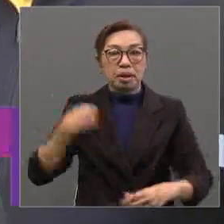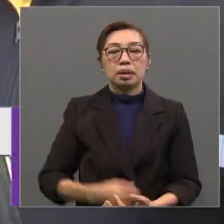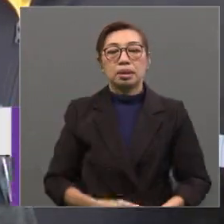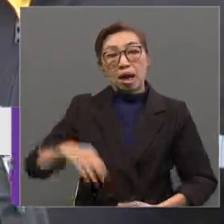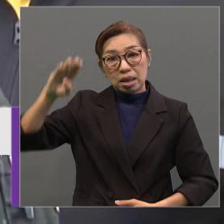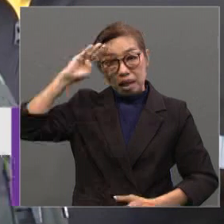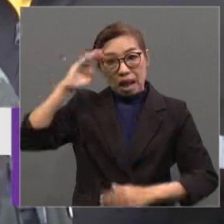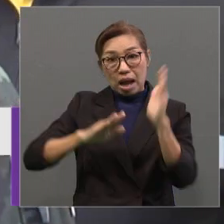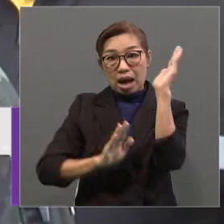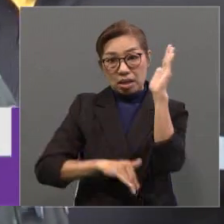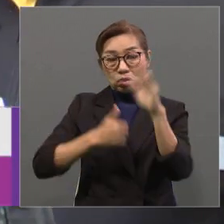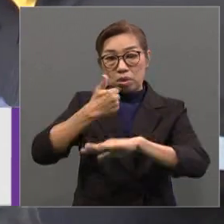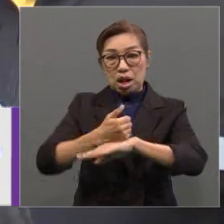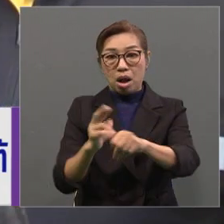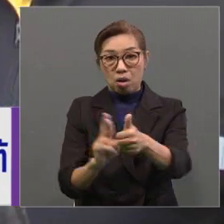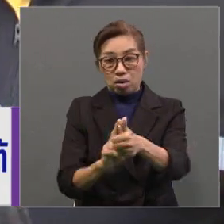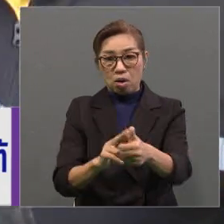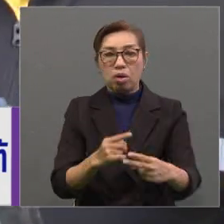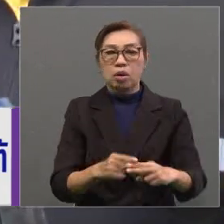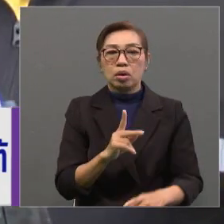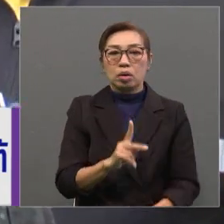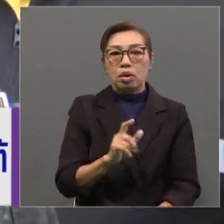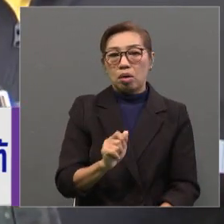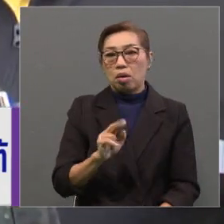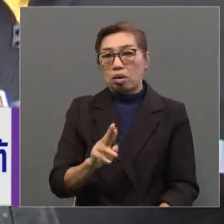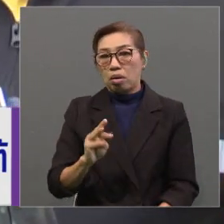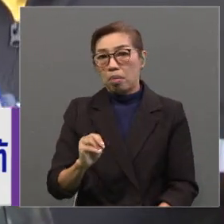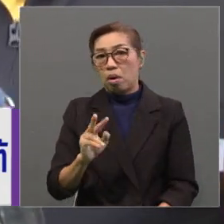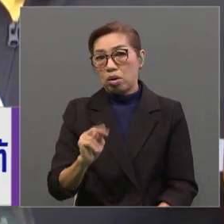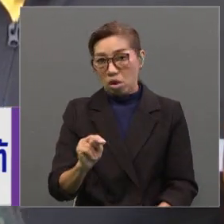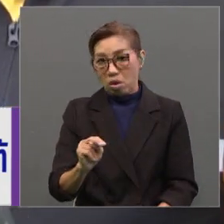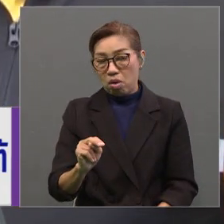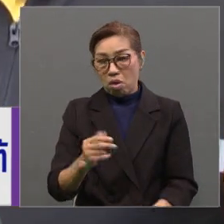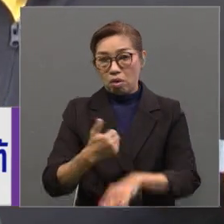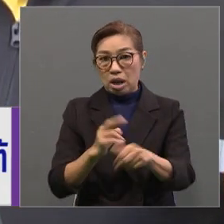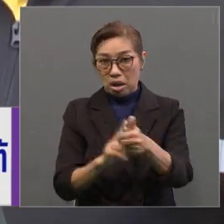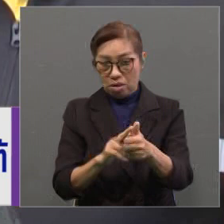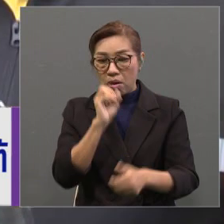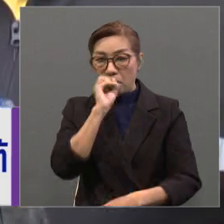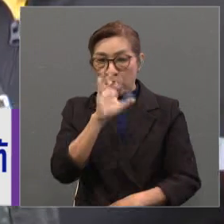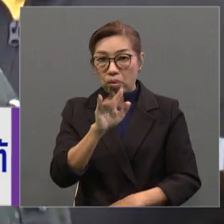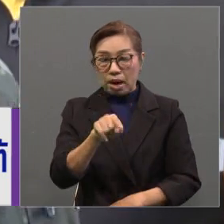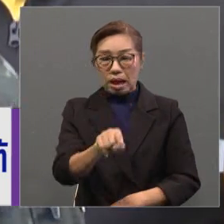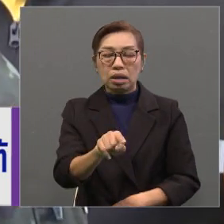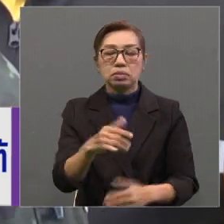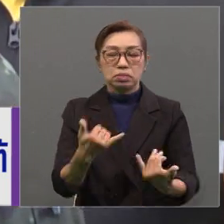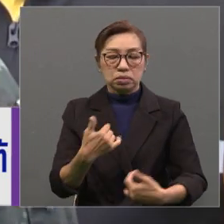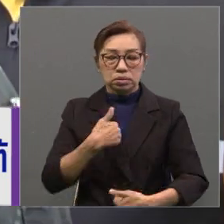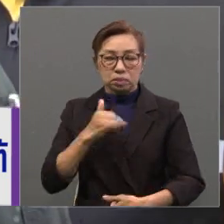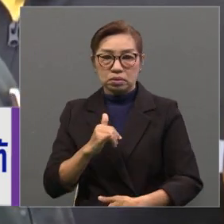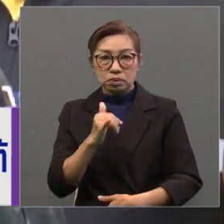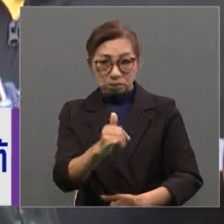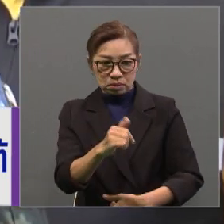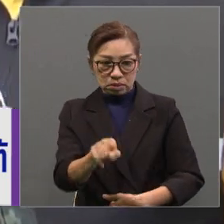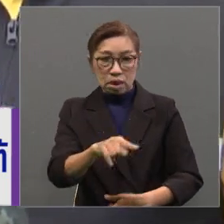ม่ทัพภาคที่4และรองผู้อำนวยการความมั่นคงภายในภาค4ส่วนหน้าก็บอกว่ากอรมน.ภาค4ส่วนหน้าครับจะเข้าไปเกี่ยวข้